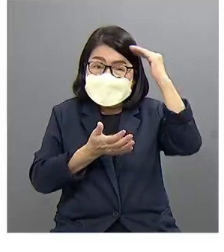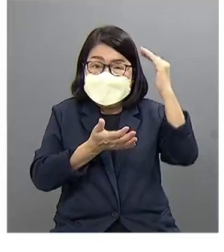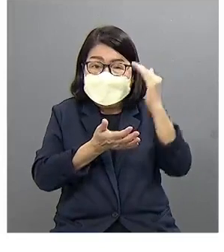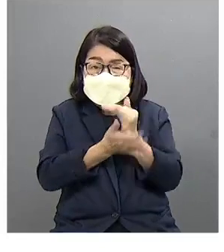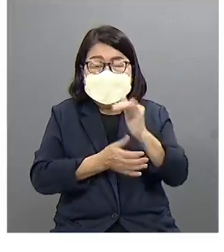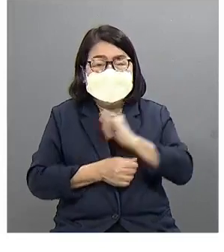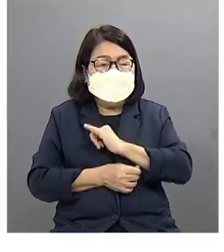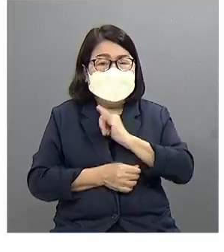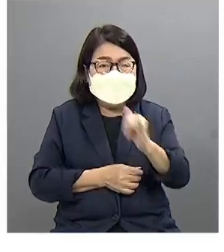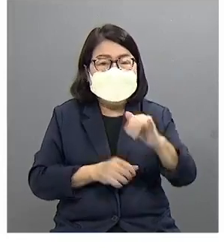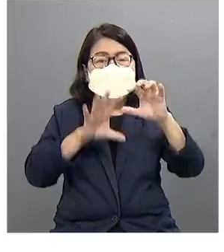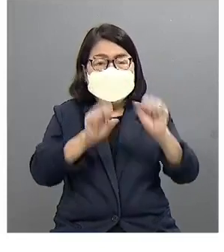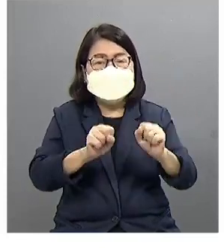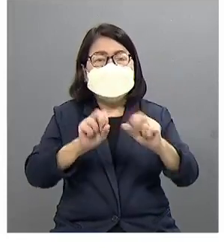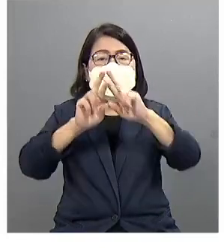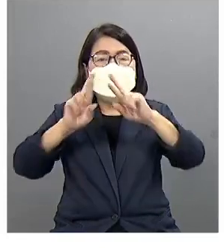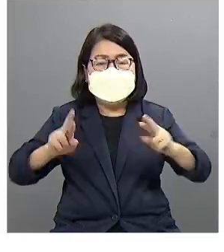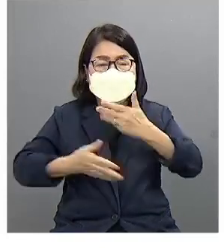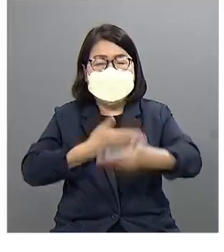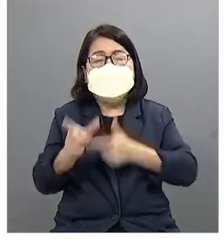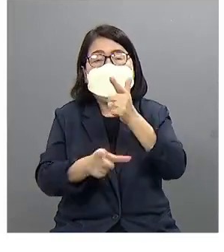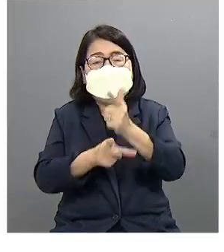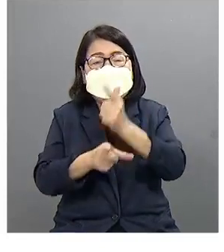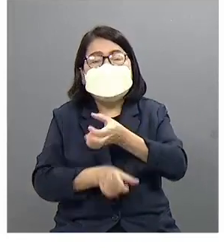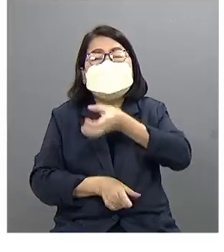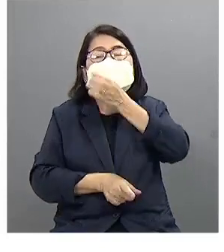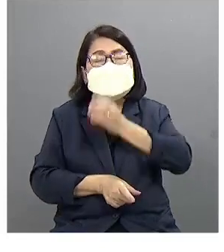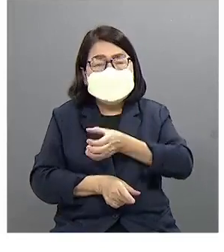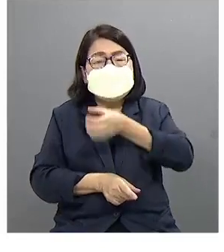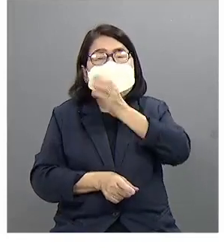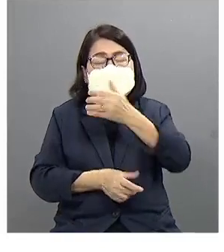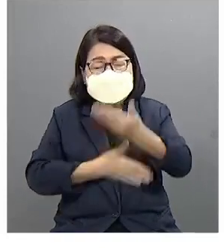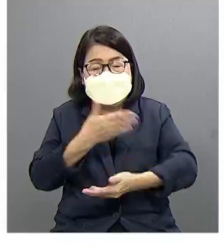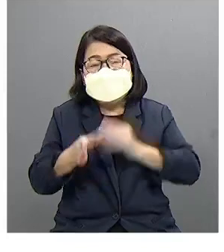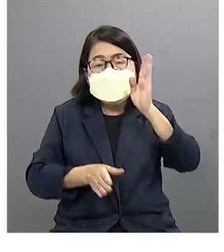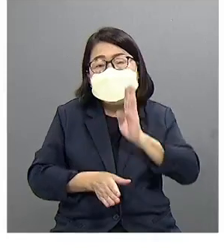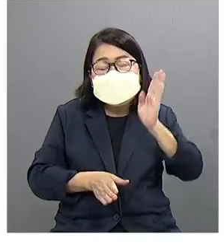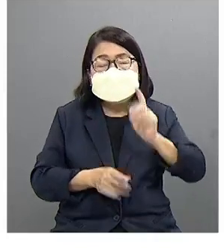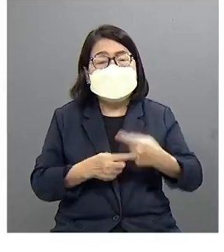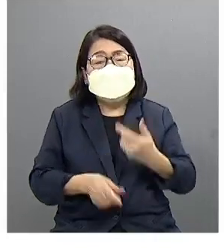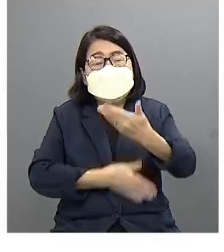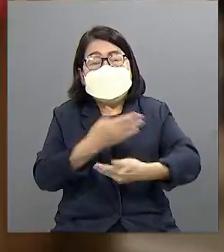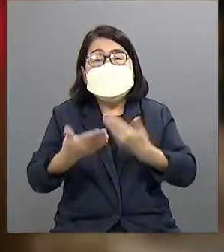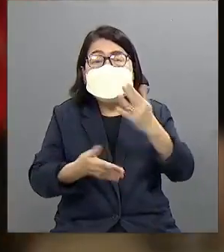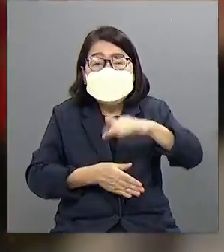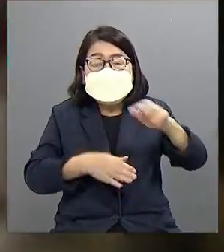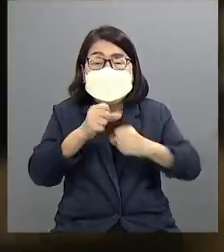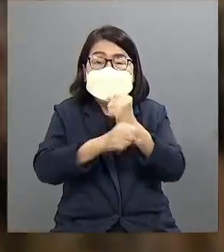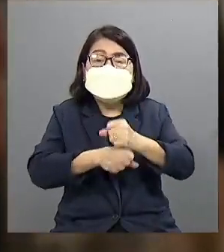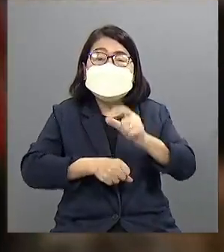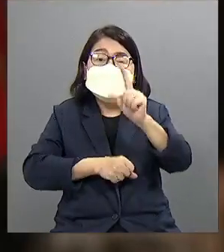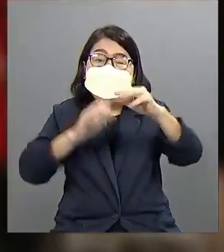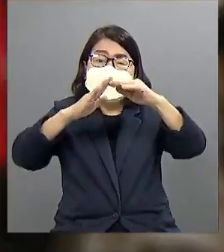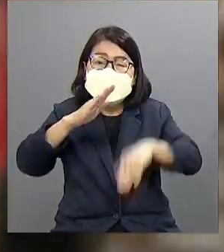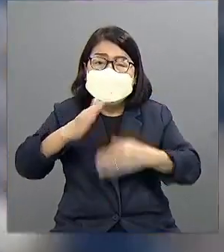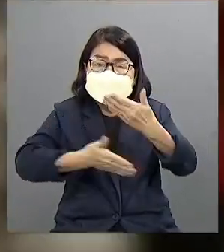จับกลุ่มร้านเหล้าในพื้นที่ที่เปิดจำหน่ายเครื่องดื่มแอลกอฮอล์ให้กับเด็กและเยาวชนอายุต่ำกว่า20ปีนะคะซึ่งเรานำเสนอกันไปแล้ว